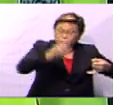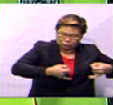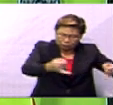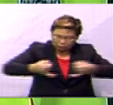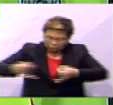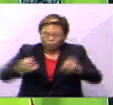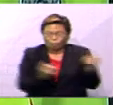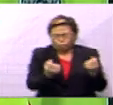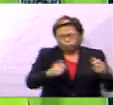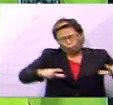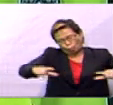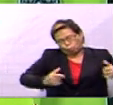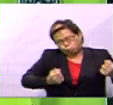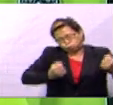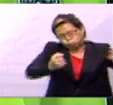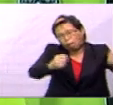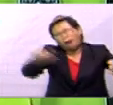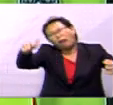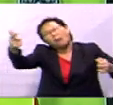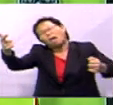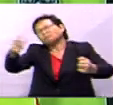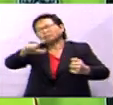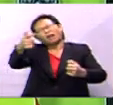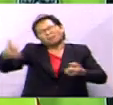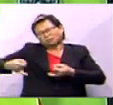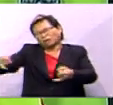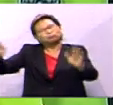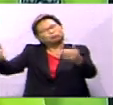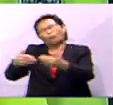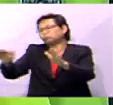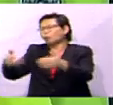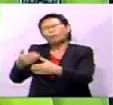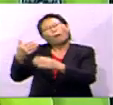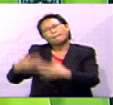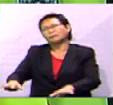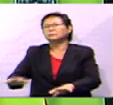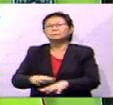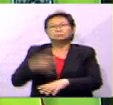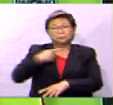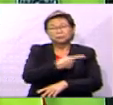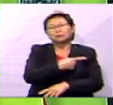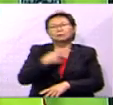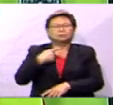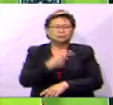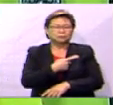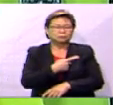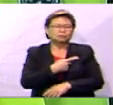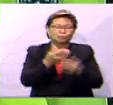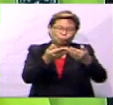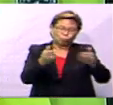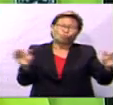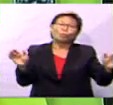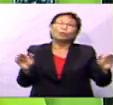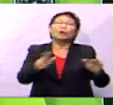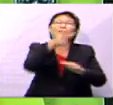berat, manakala yang lain ditutup sepenuhnya. Dan pihak kita juga telah membuka